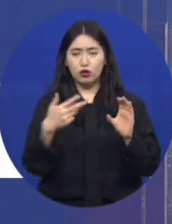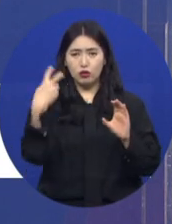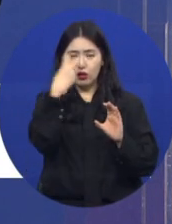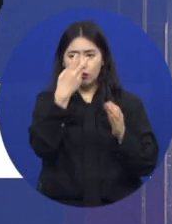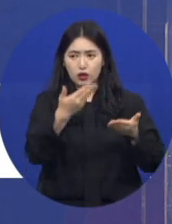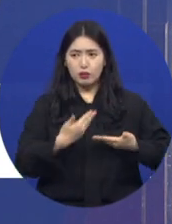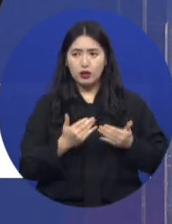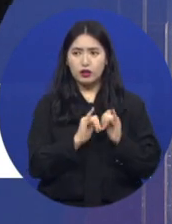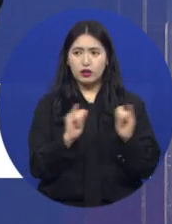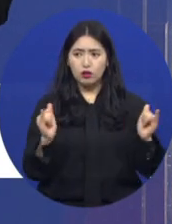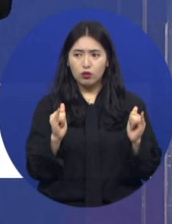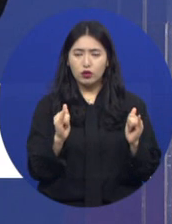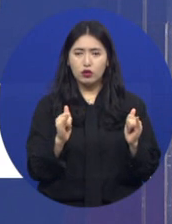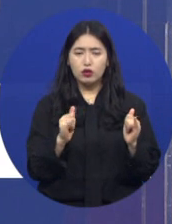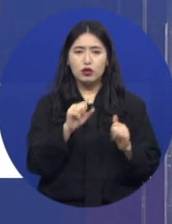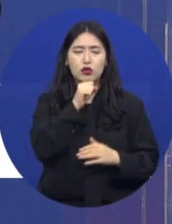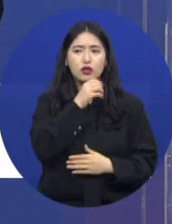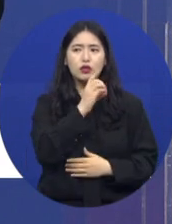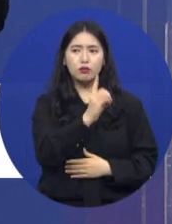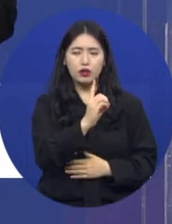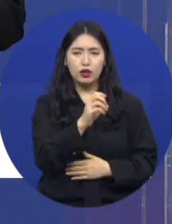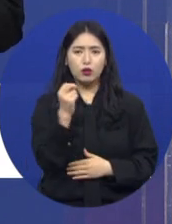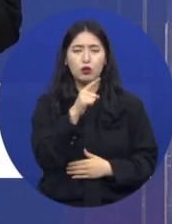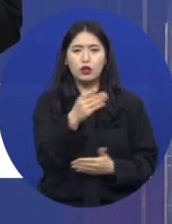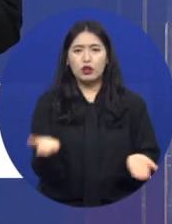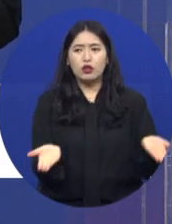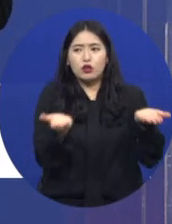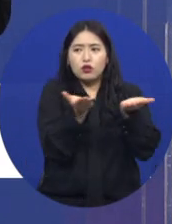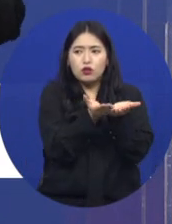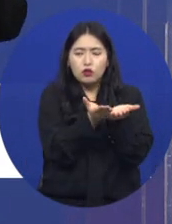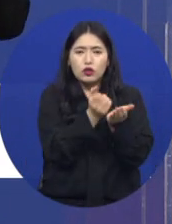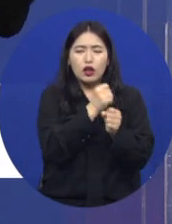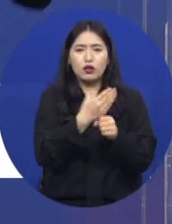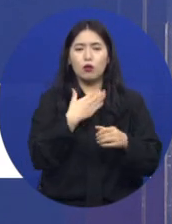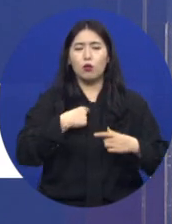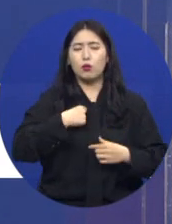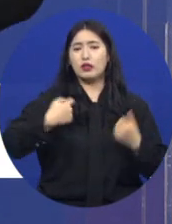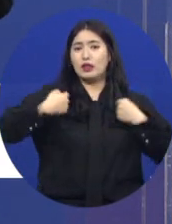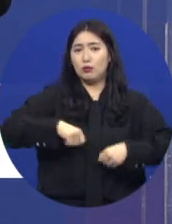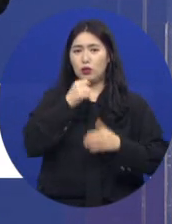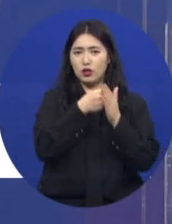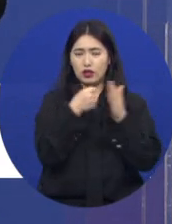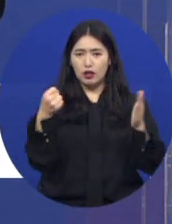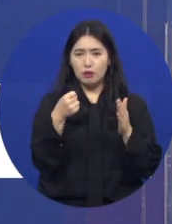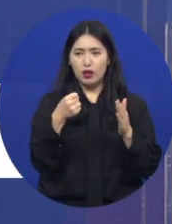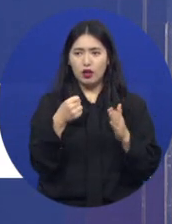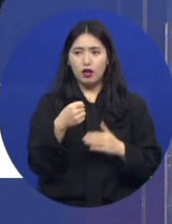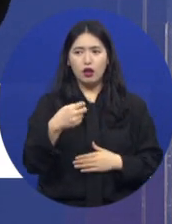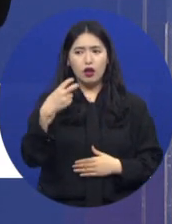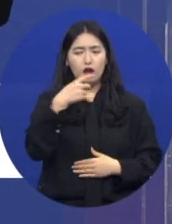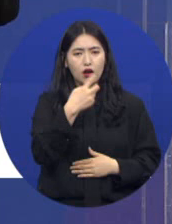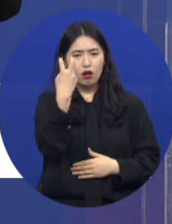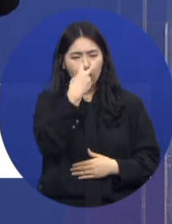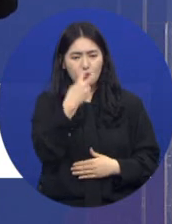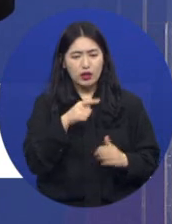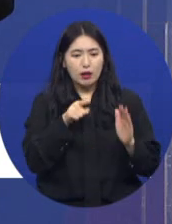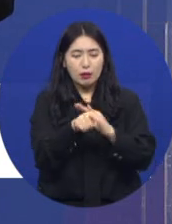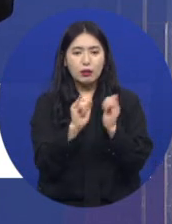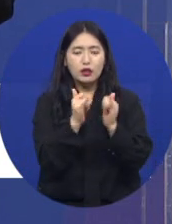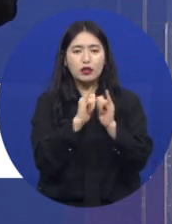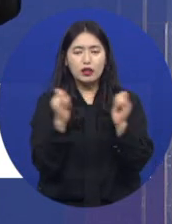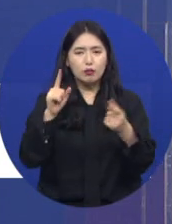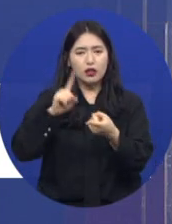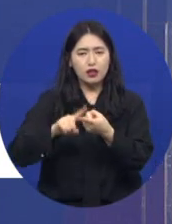직원들은 모두 4명이 방독 또는 그에 준하는 복장을 하고 근무하고 있어서 검사자들에 대한 감염 첨가는